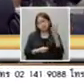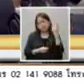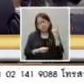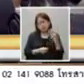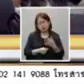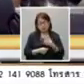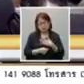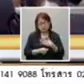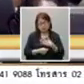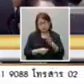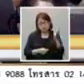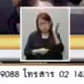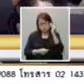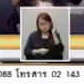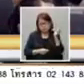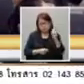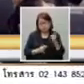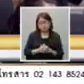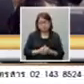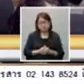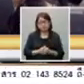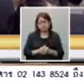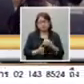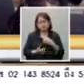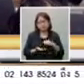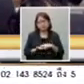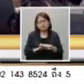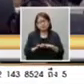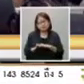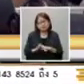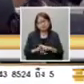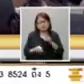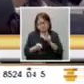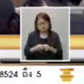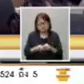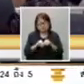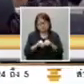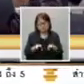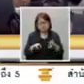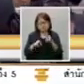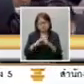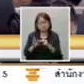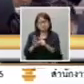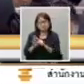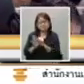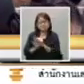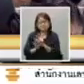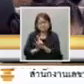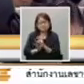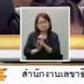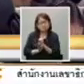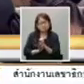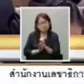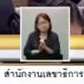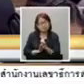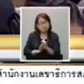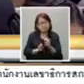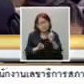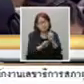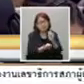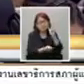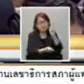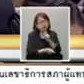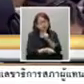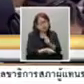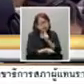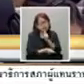มเองก็ได้ทราบว่าต้องขออนุญาตต้องเอ่ยนามก็คือท่านเสรีเดินสัมภาษณ์นักข่าวว่าไอ้